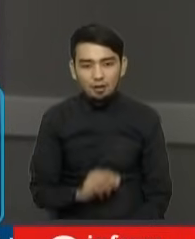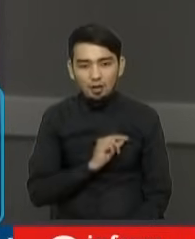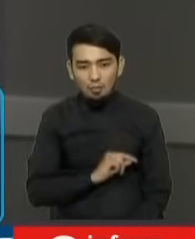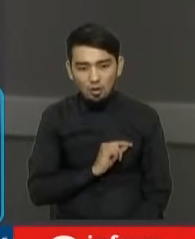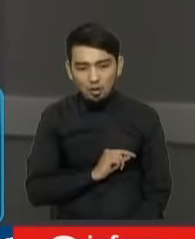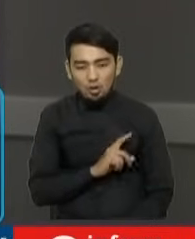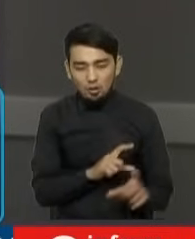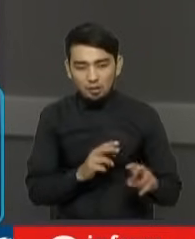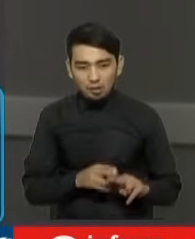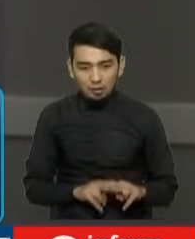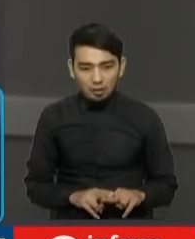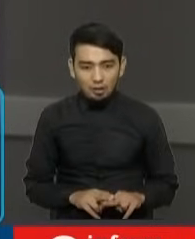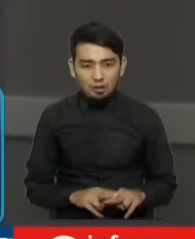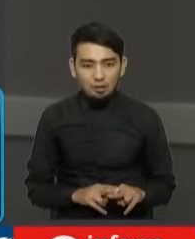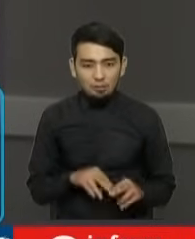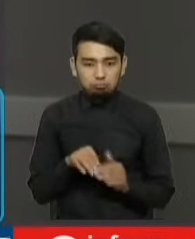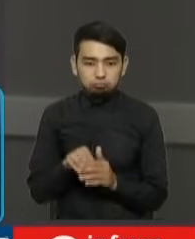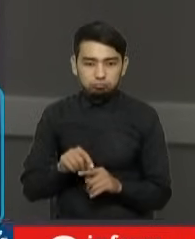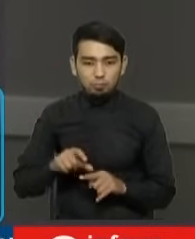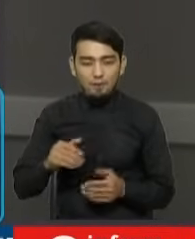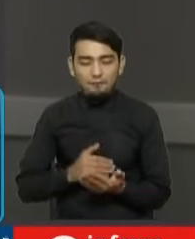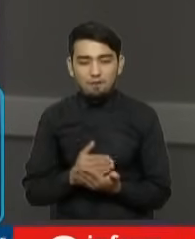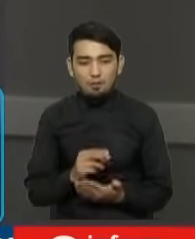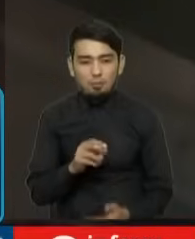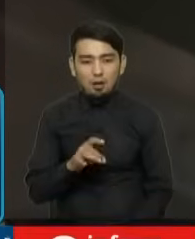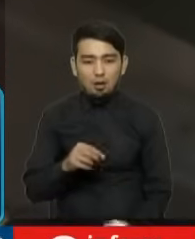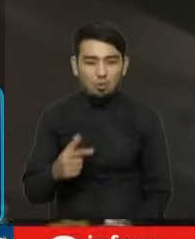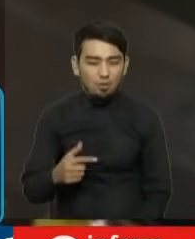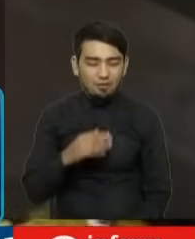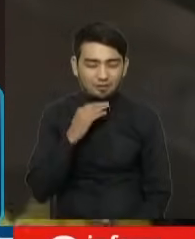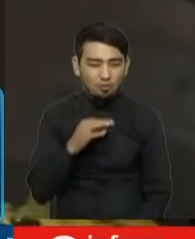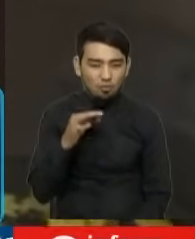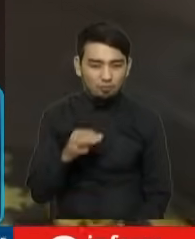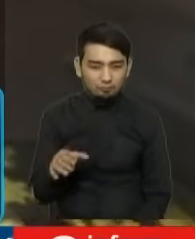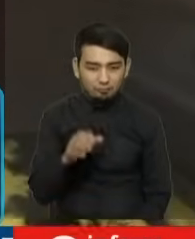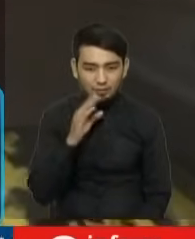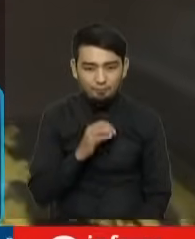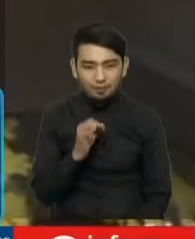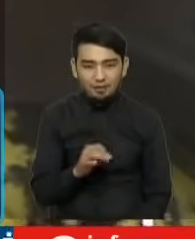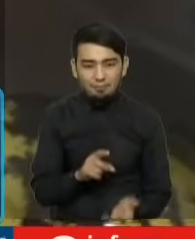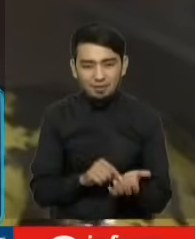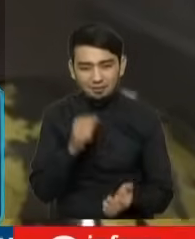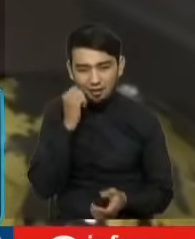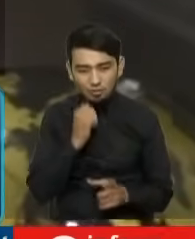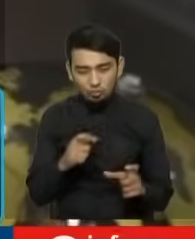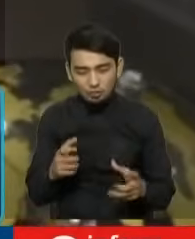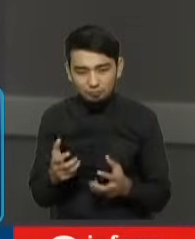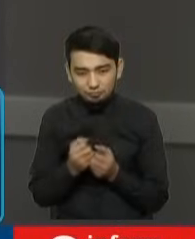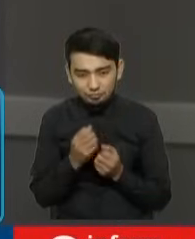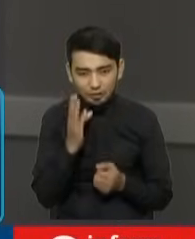граждане, которые имеют накопление свыше порога достаточности. Состоящиеся пенсионеры могут